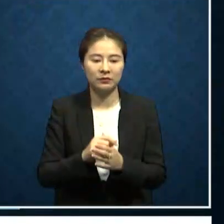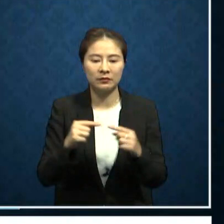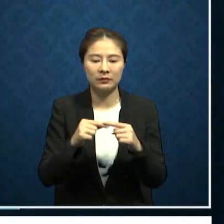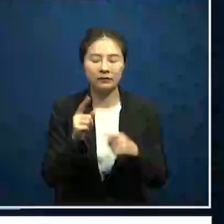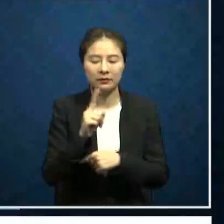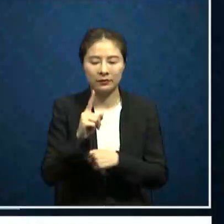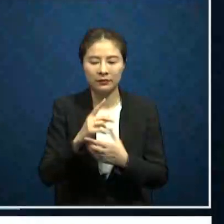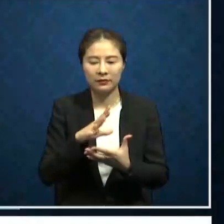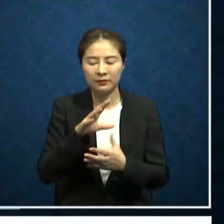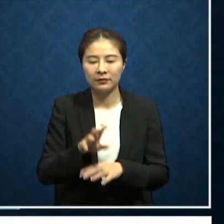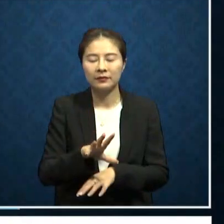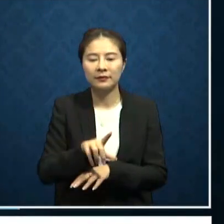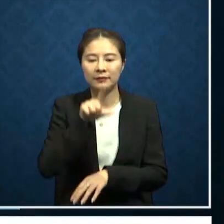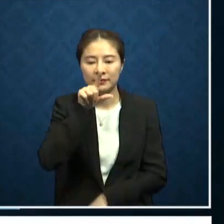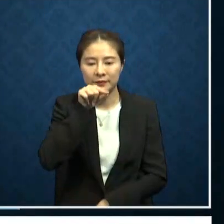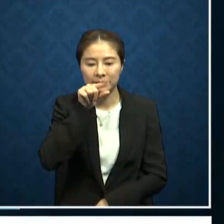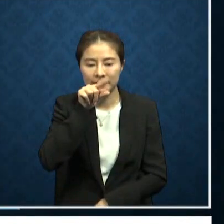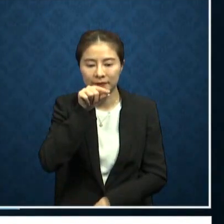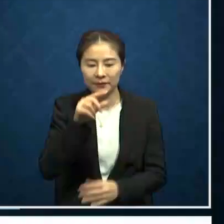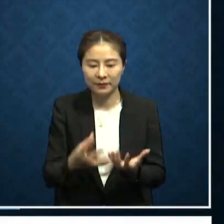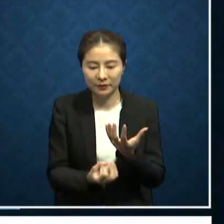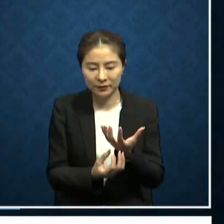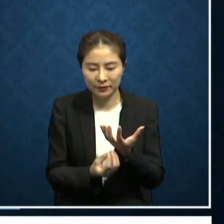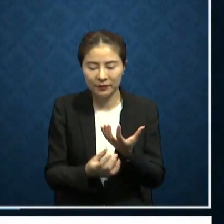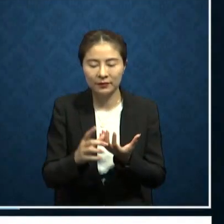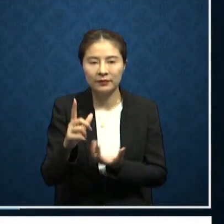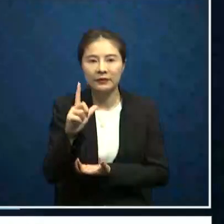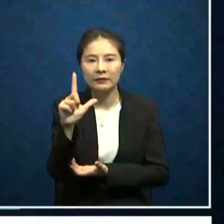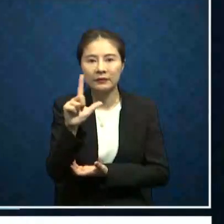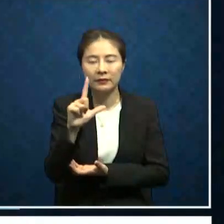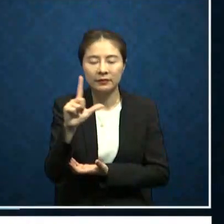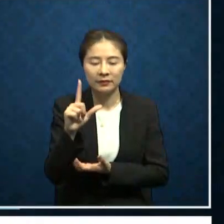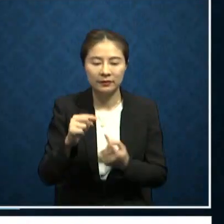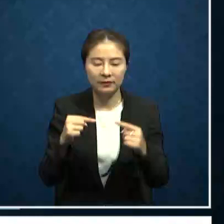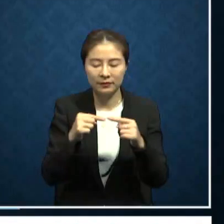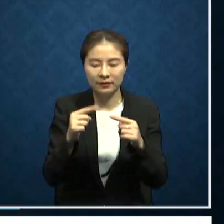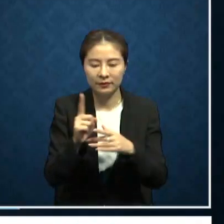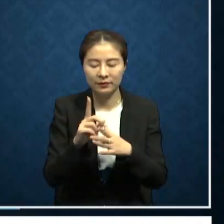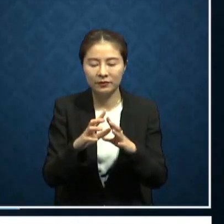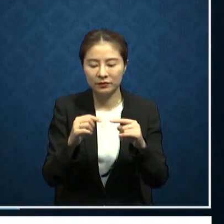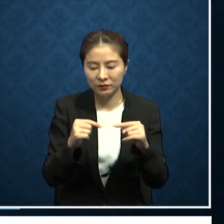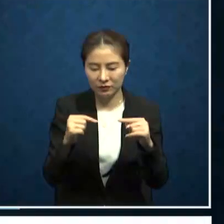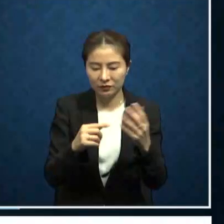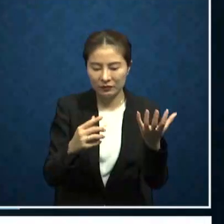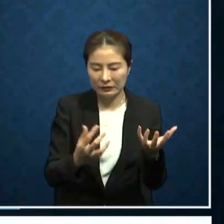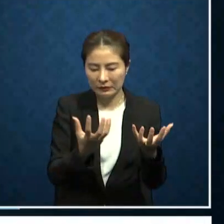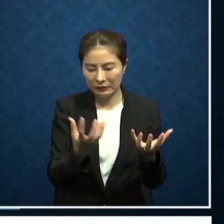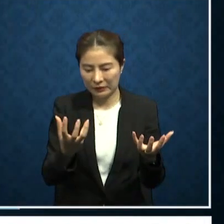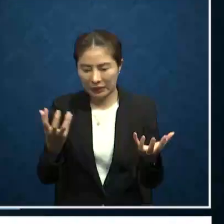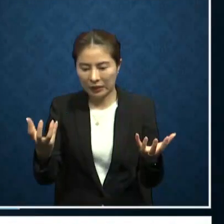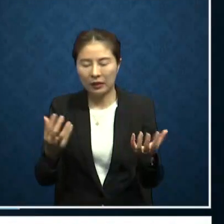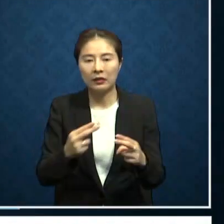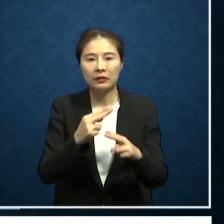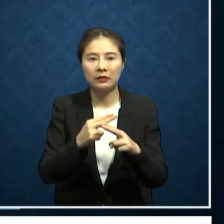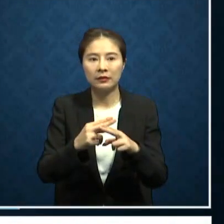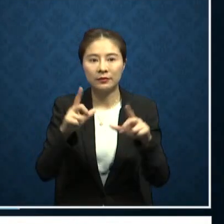คะแล้วก็อันดับ 8เป็นต้มยำกุ้งนะคะแล้วก็มีเมนูอาหารท้องถิ่นจำนวน 5เมนูนะคะที่ติดระดับโลกนะคะ